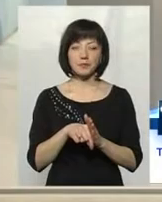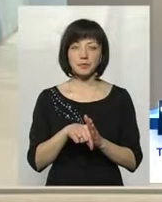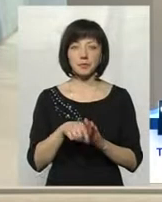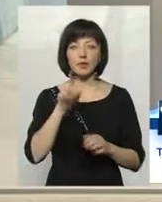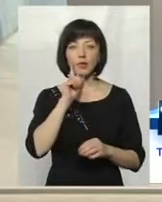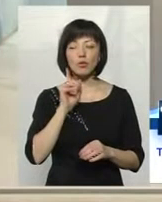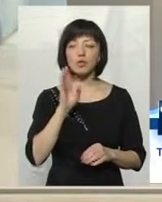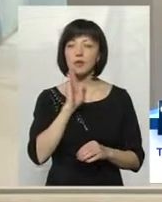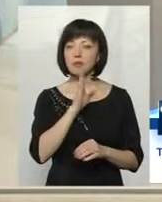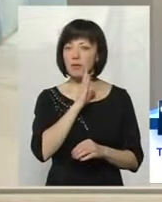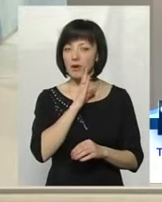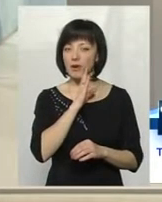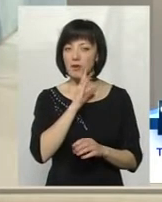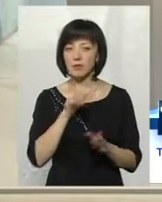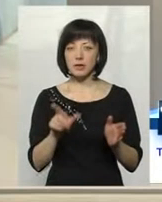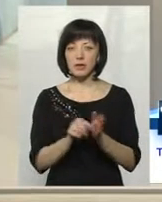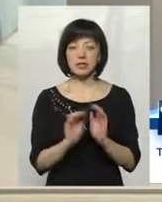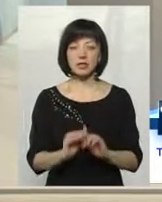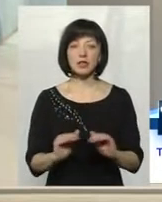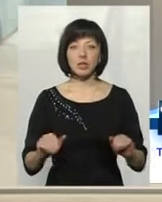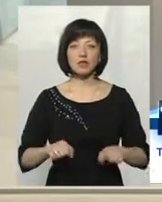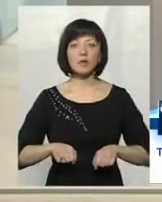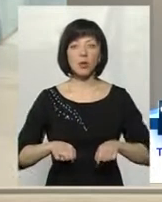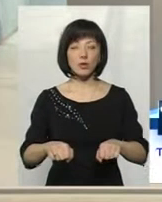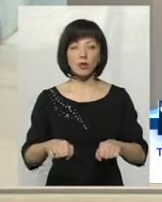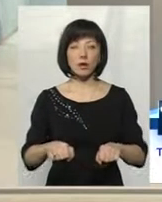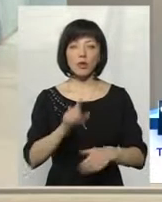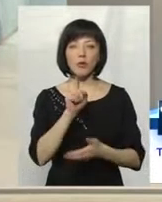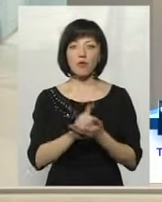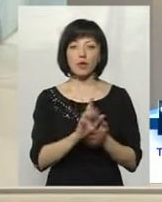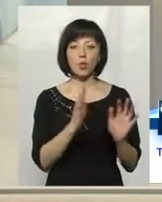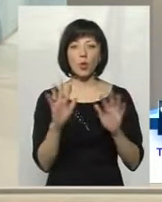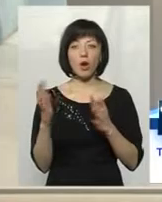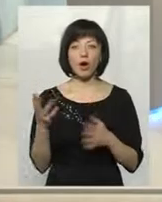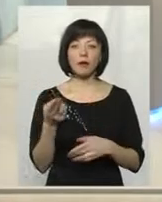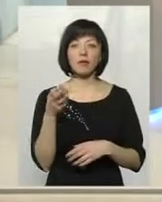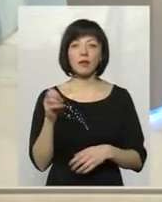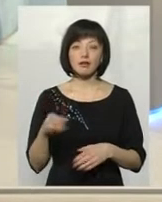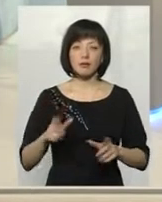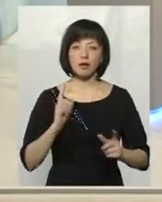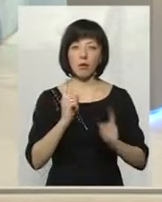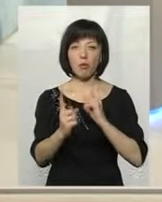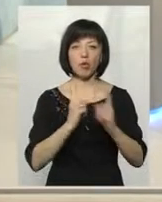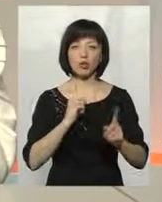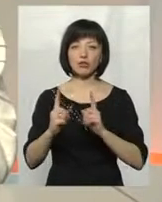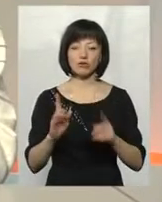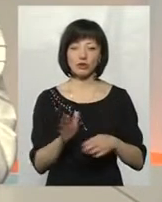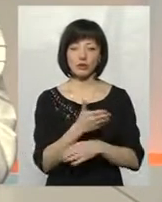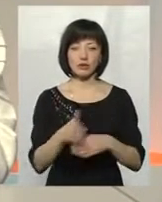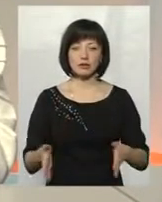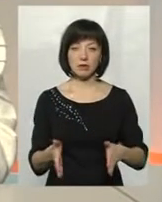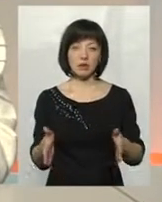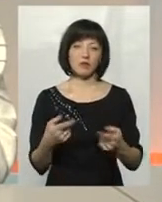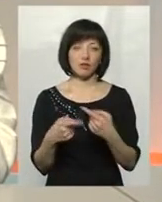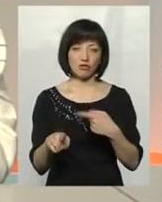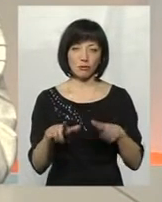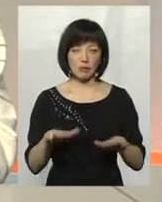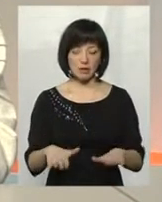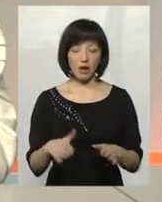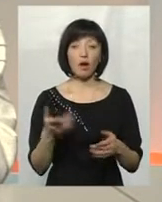молоді мами з дитячими візочками повинні гуляти десь на проїжджій частині або в інших